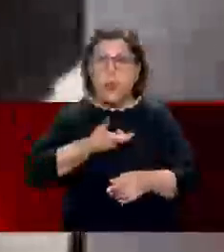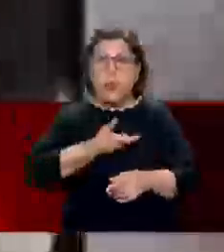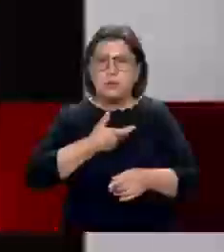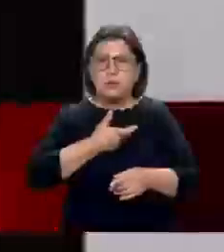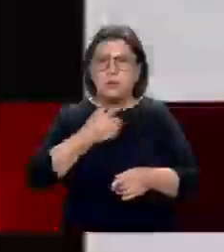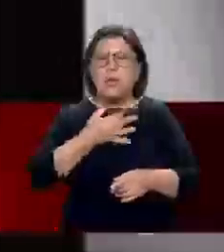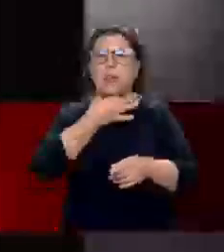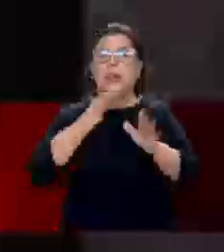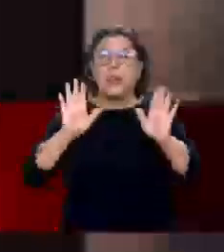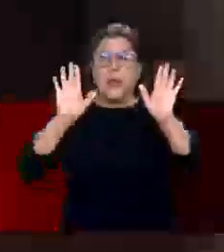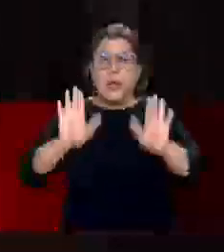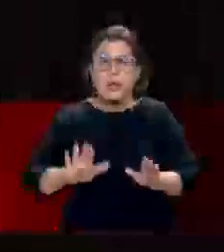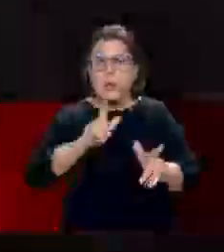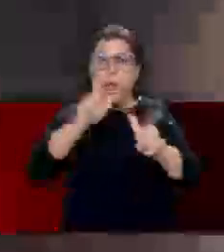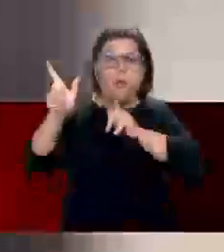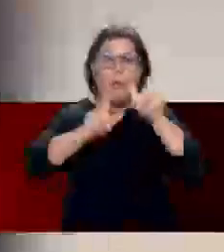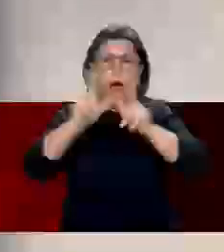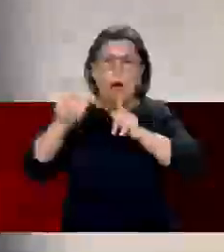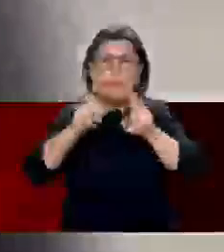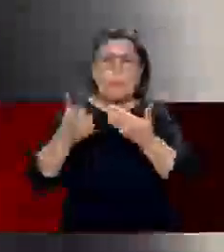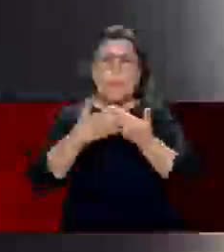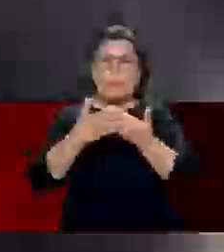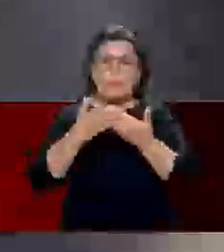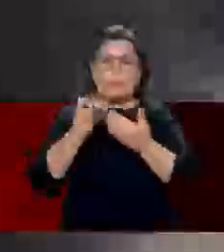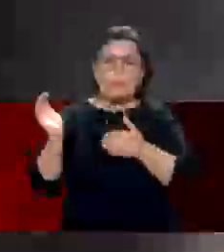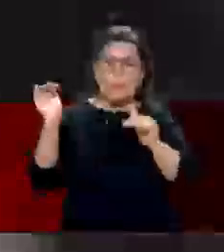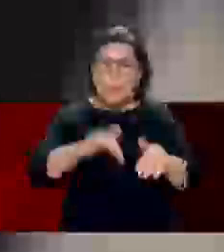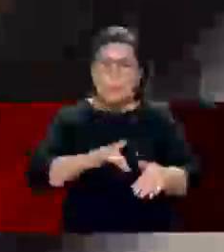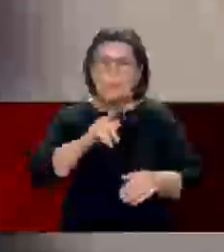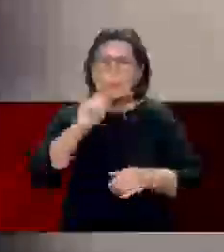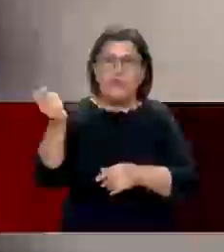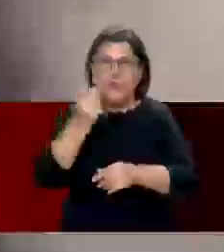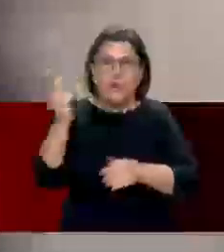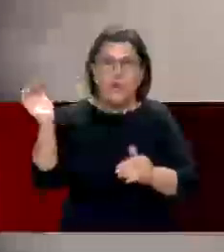arkadaşları duydu yardım istedi ekipler geldi öğrenciler